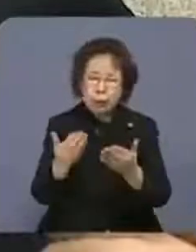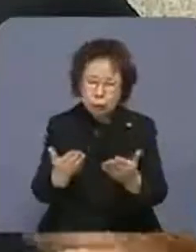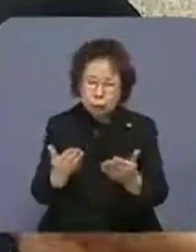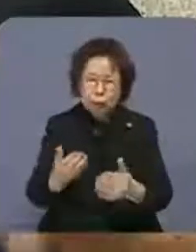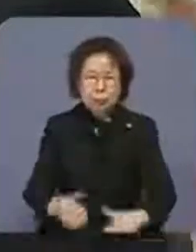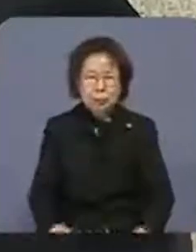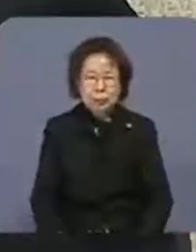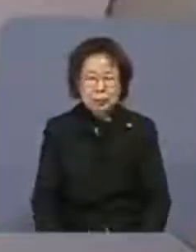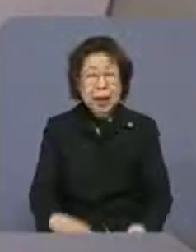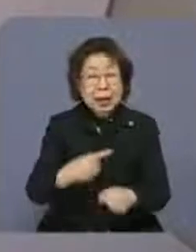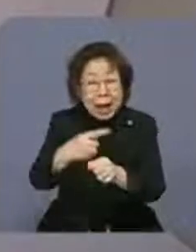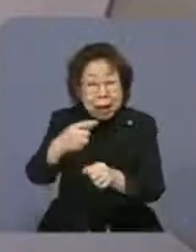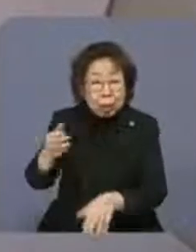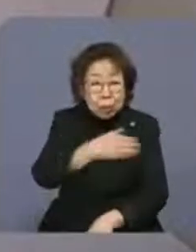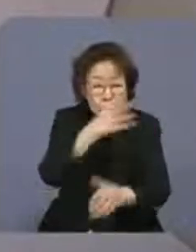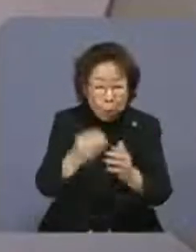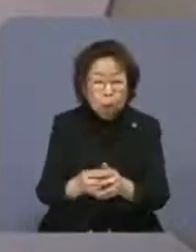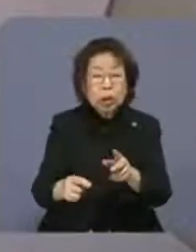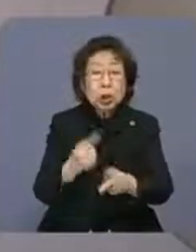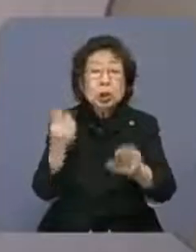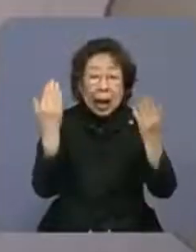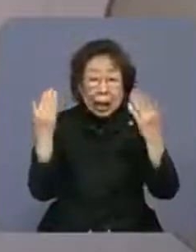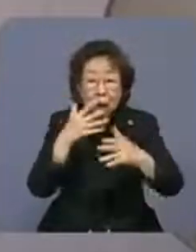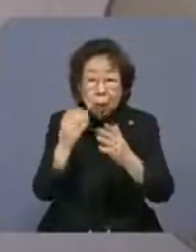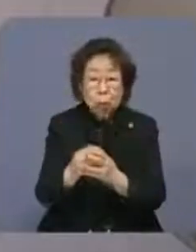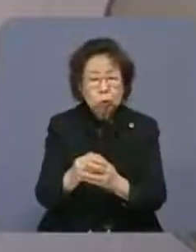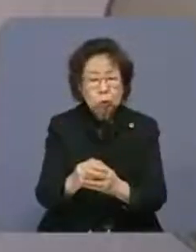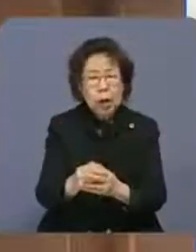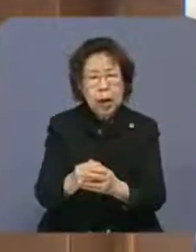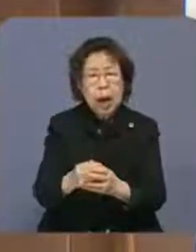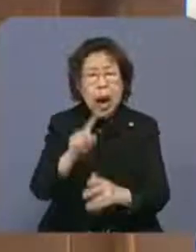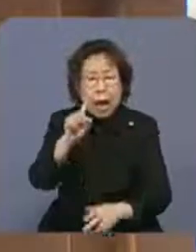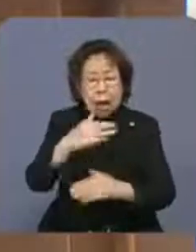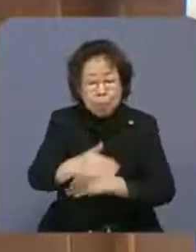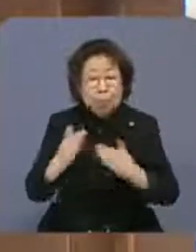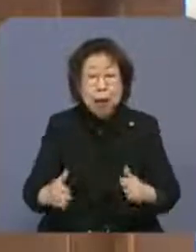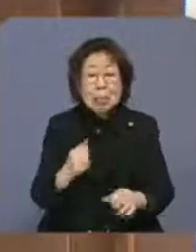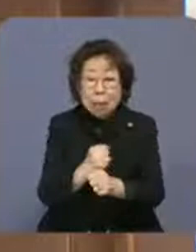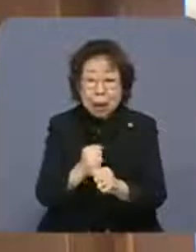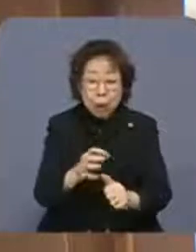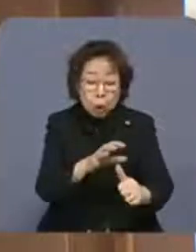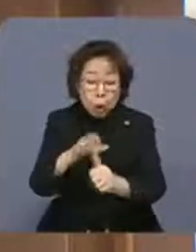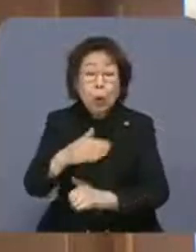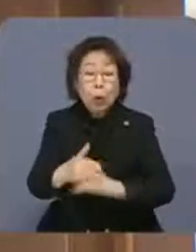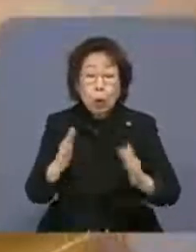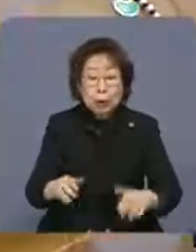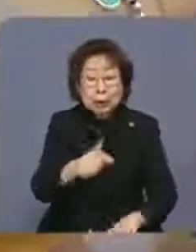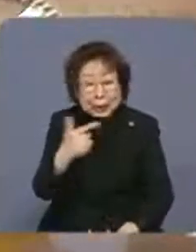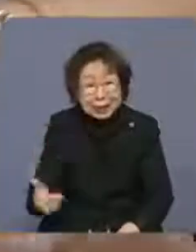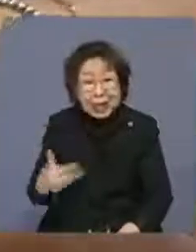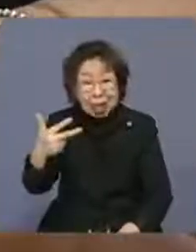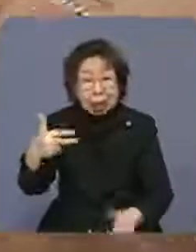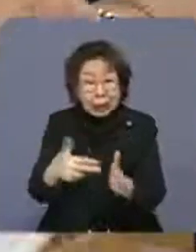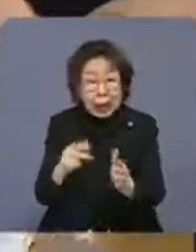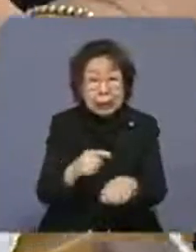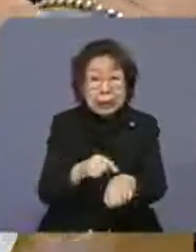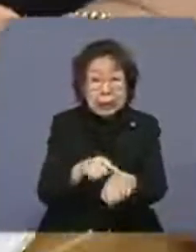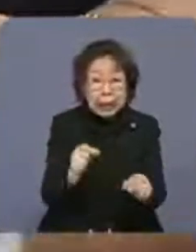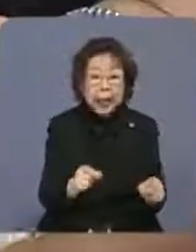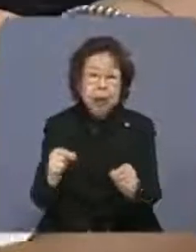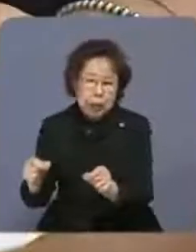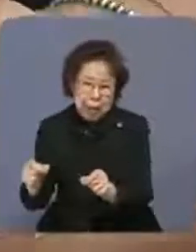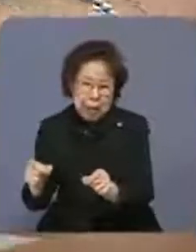나섰습니다. 내년부터 모든 초등학교에서 적어도 한개반 이상의 돌봄 교실을 저녁 7시까지 연장하기로